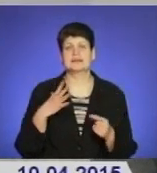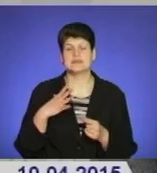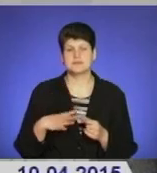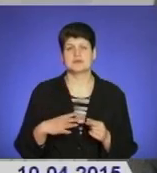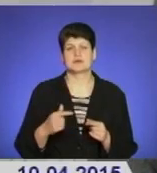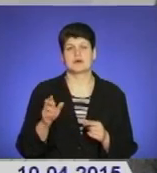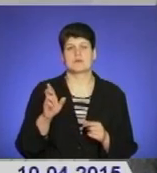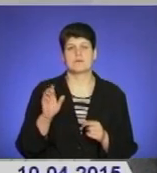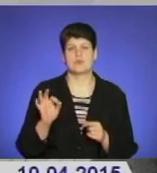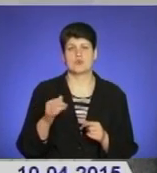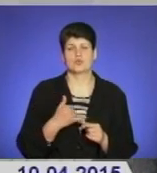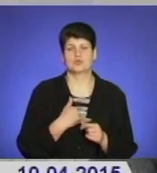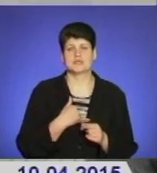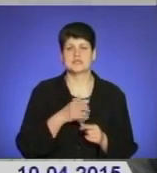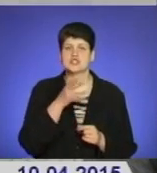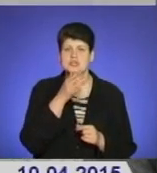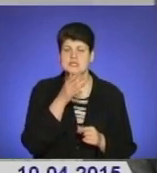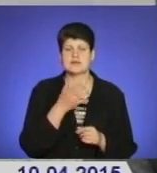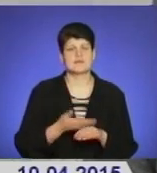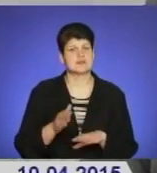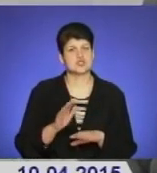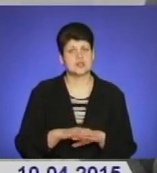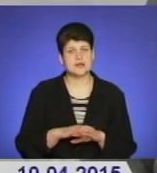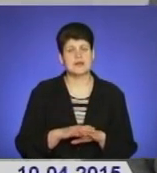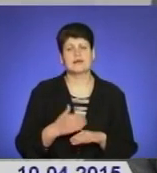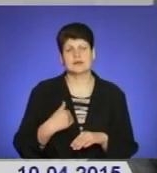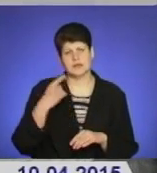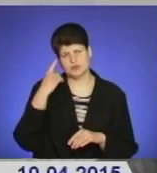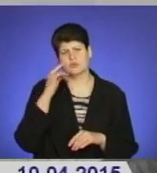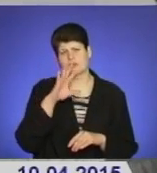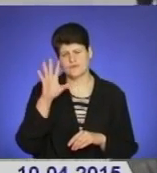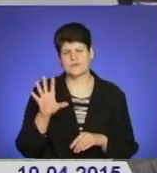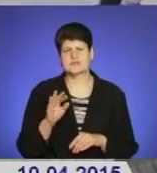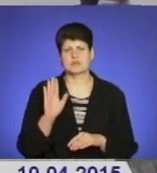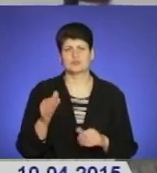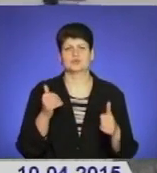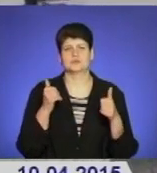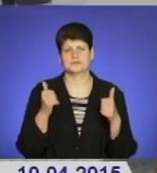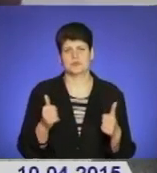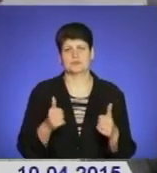часи зараз такі досить складні. Але я думаю, що все у нас буде добре.